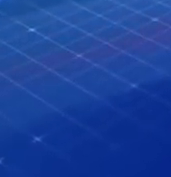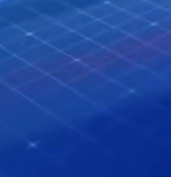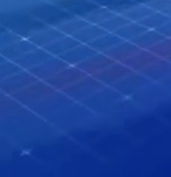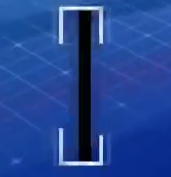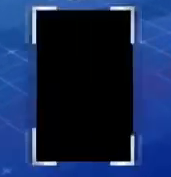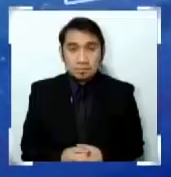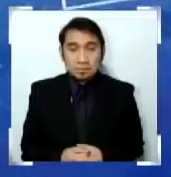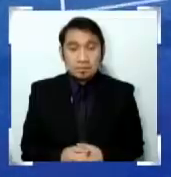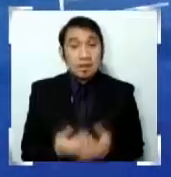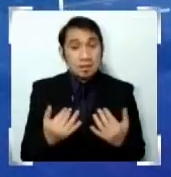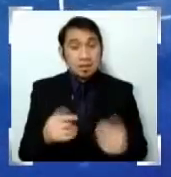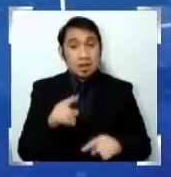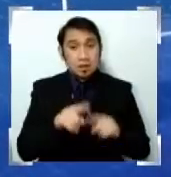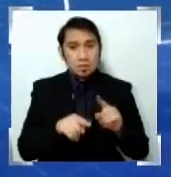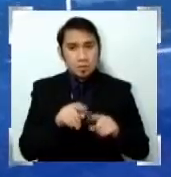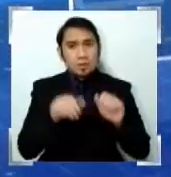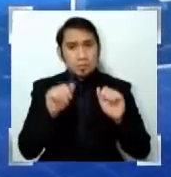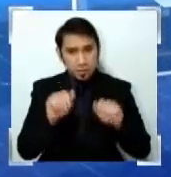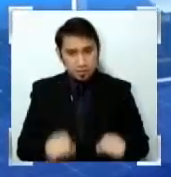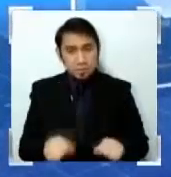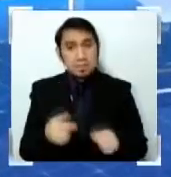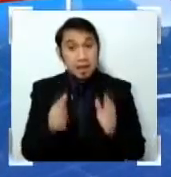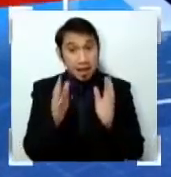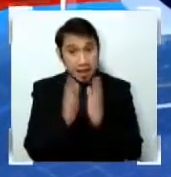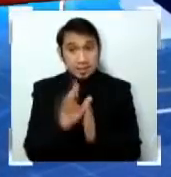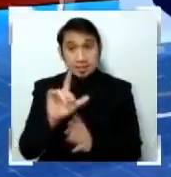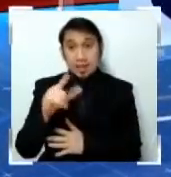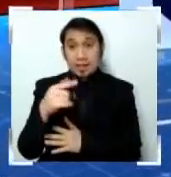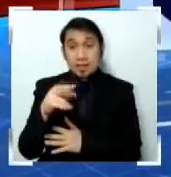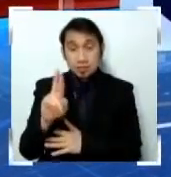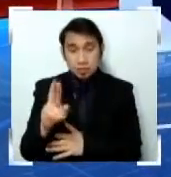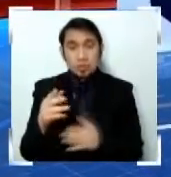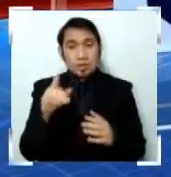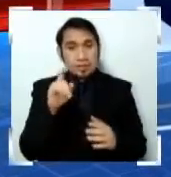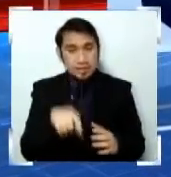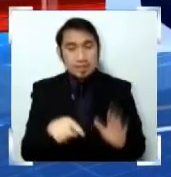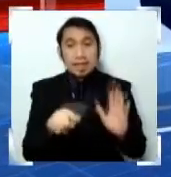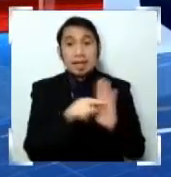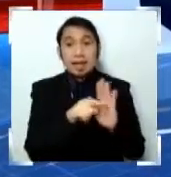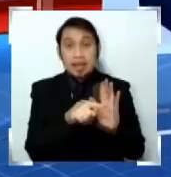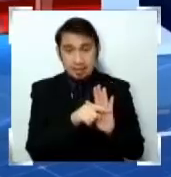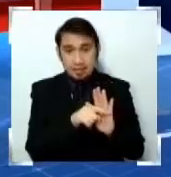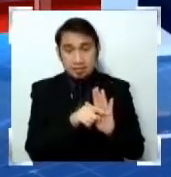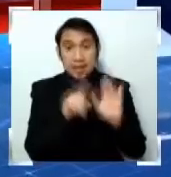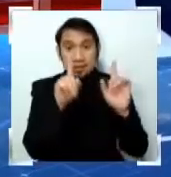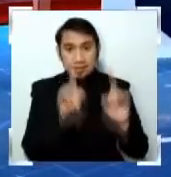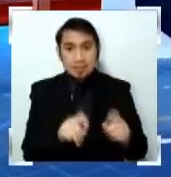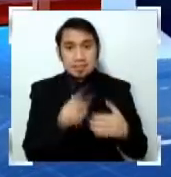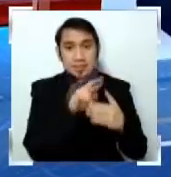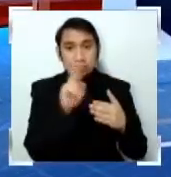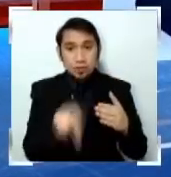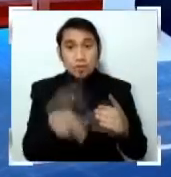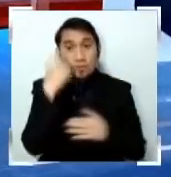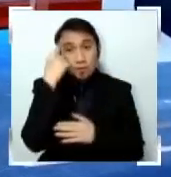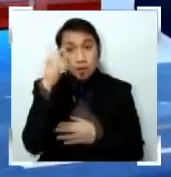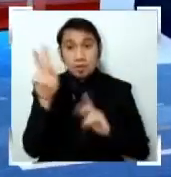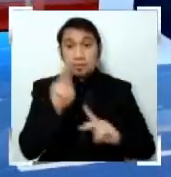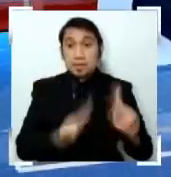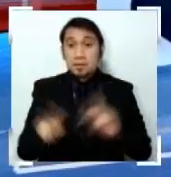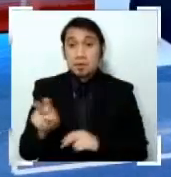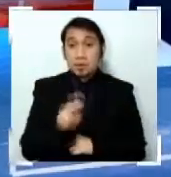Higang pwede pa rin humingi ang mga LGU ng negative COVID test result sa mga biyahero sa ngayon. Pag-uusapan pa raw kasi